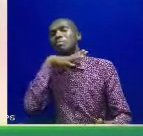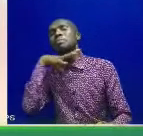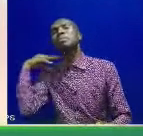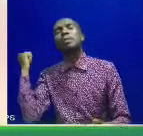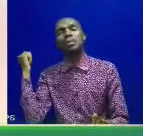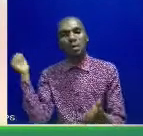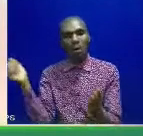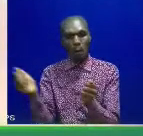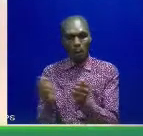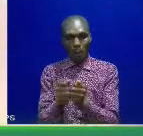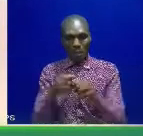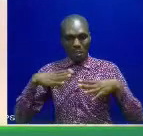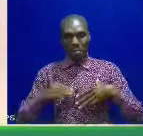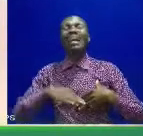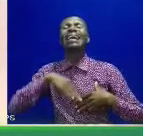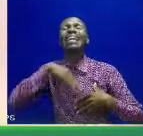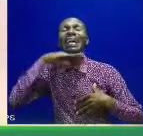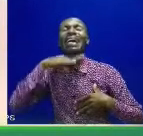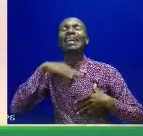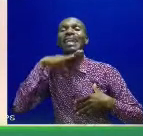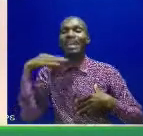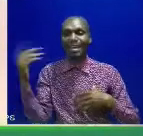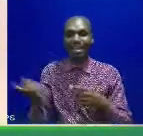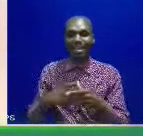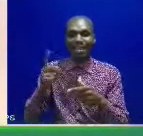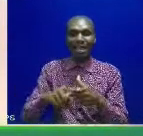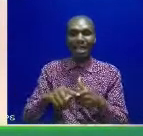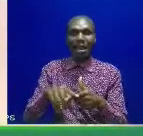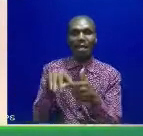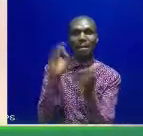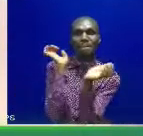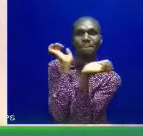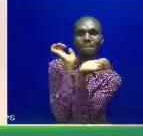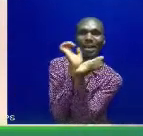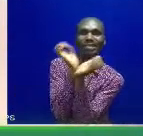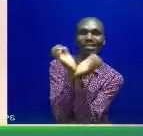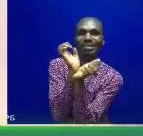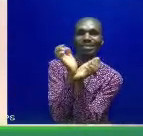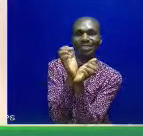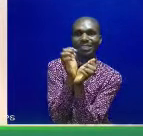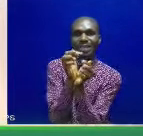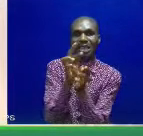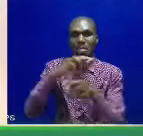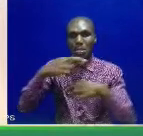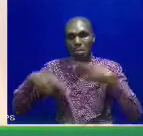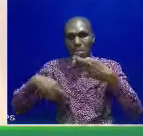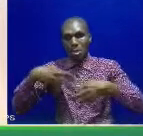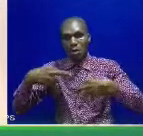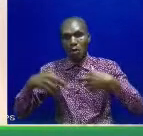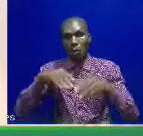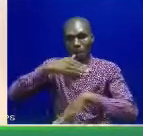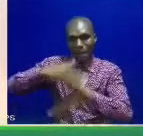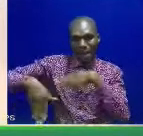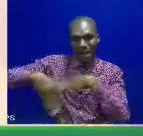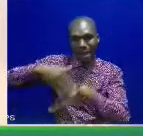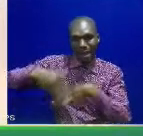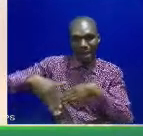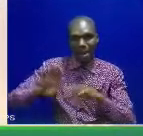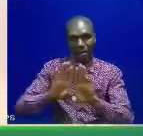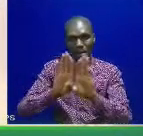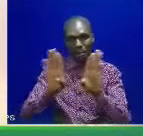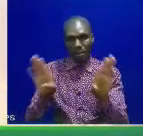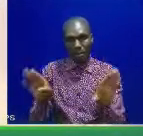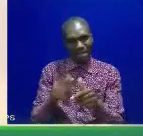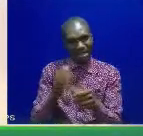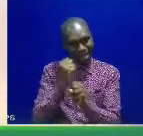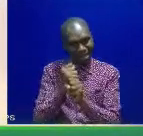goitua na gokuwa amwari ya wago tingwa chingoli angen horo baguru walenge asen semeyo. Oigo ege kolegi ya koleka